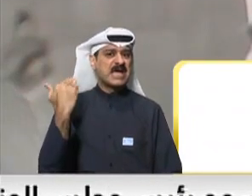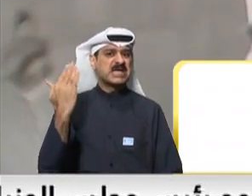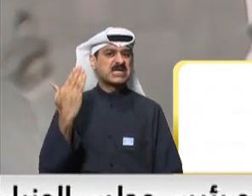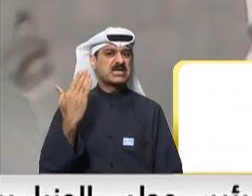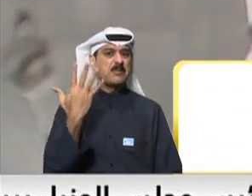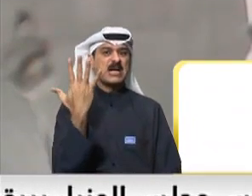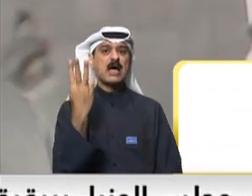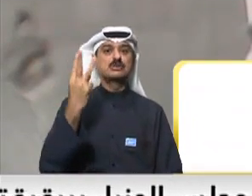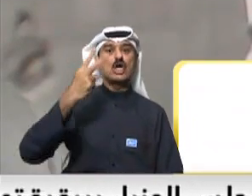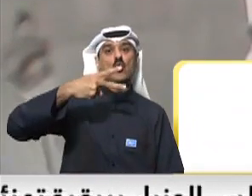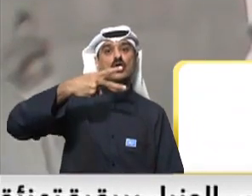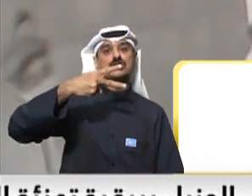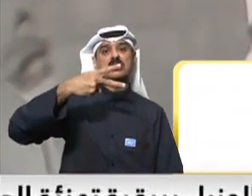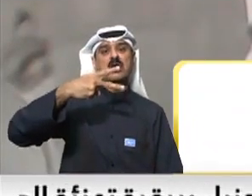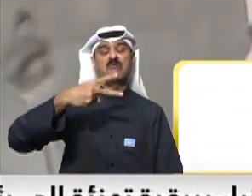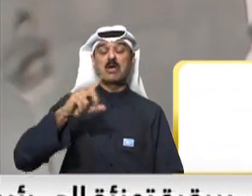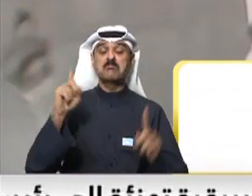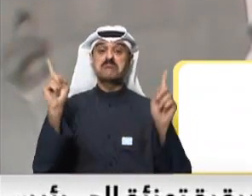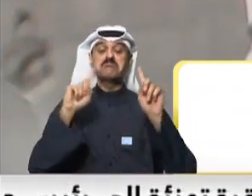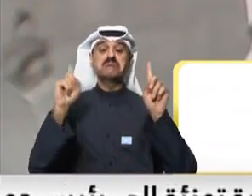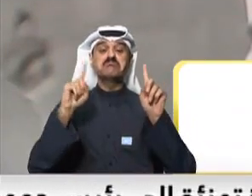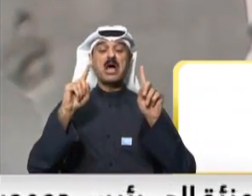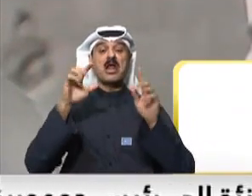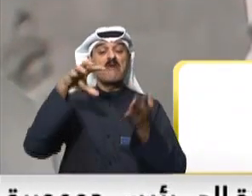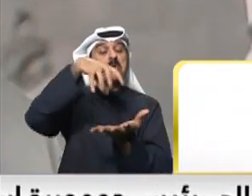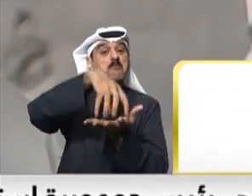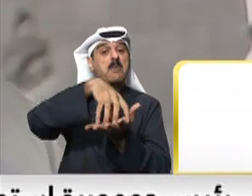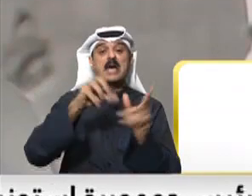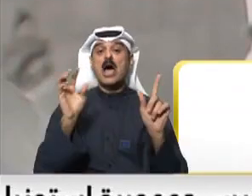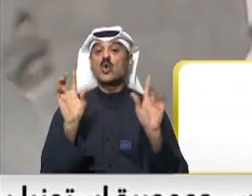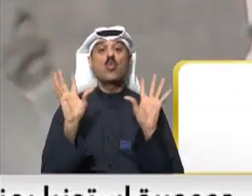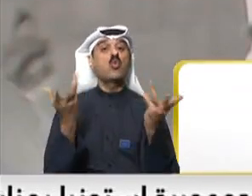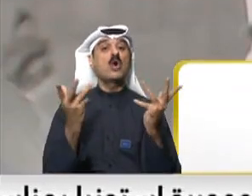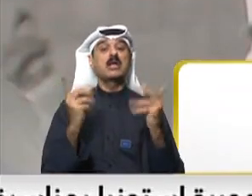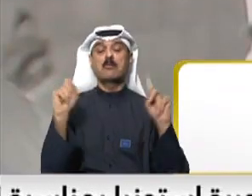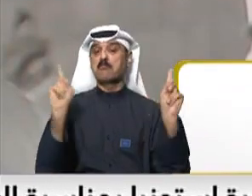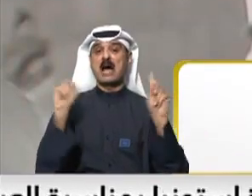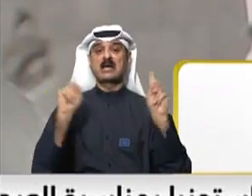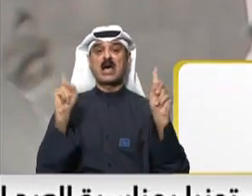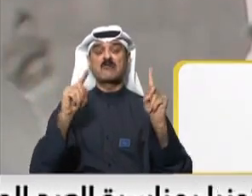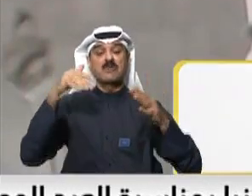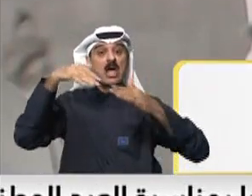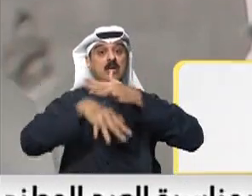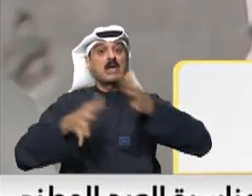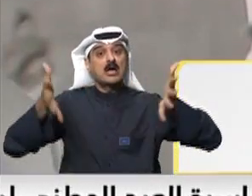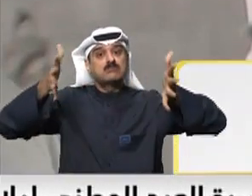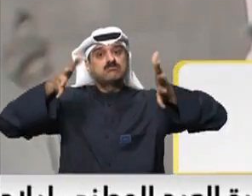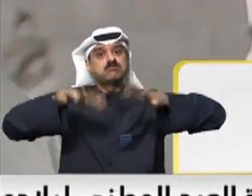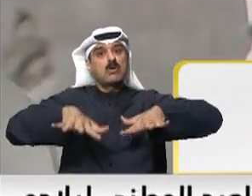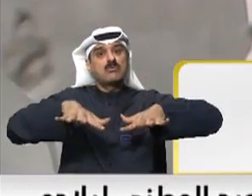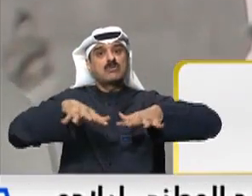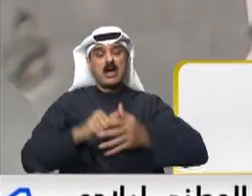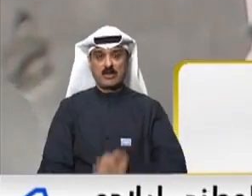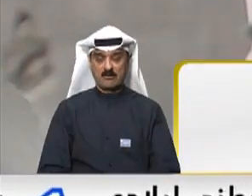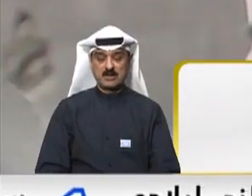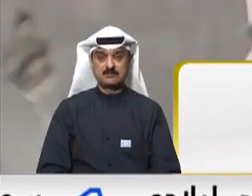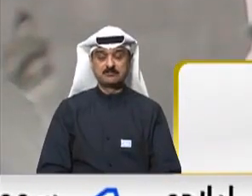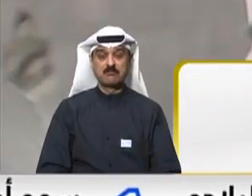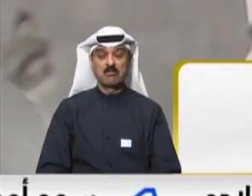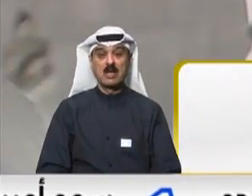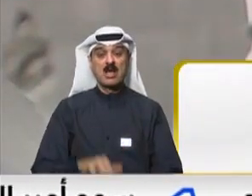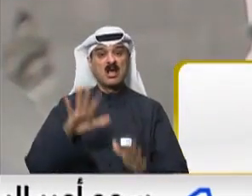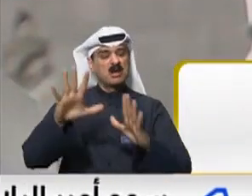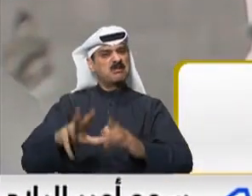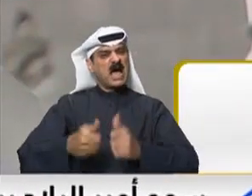في الموجودين لحتى الآن مش عارفين وين. أشلاء زي ما أنت شايف يعني على الأرض، هي موجودين، وهي الكباش والدفاع المدني من امبارح